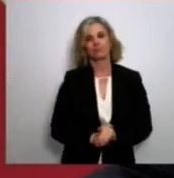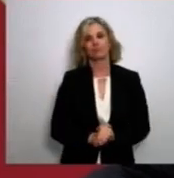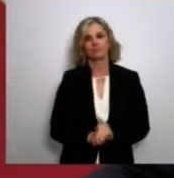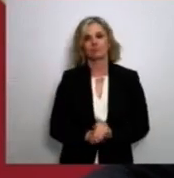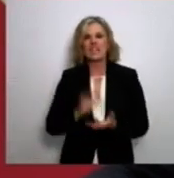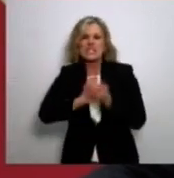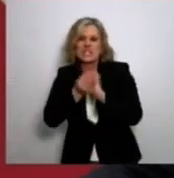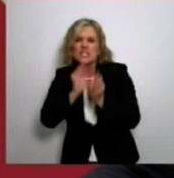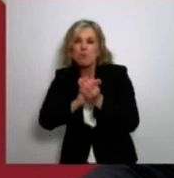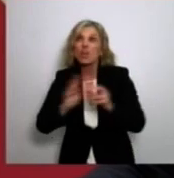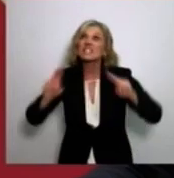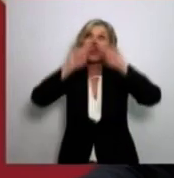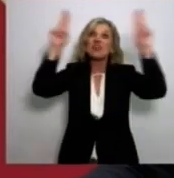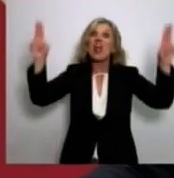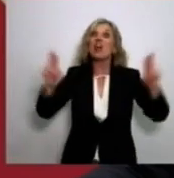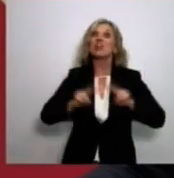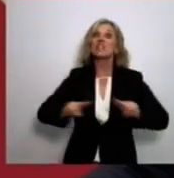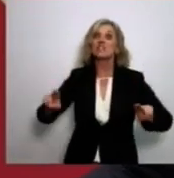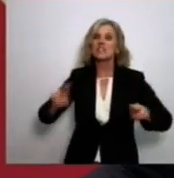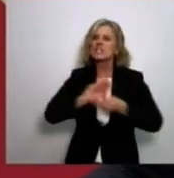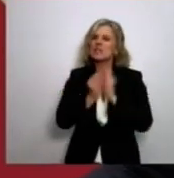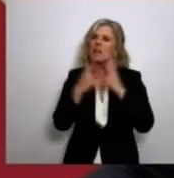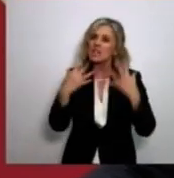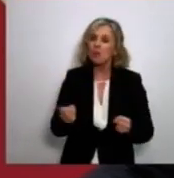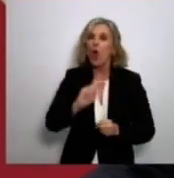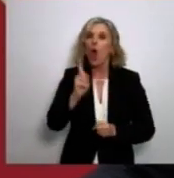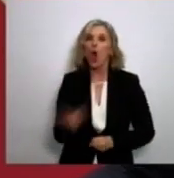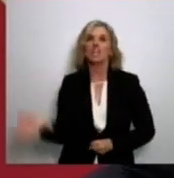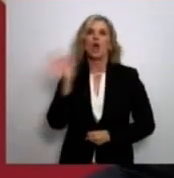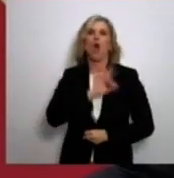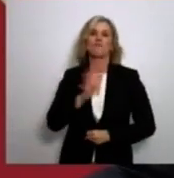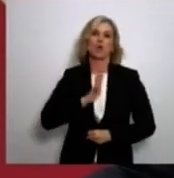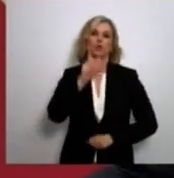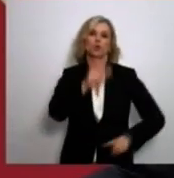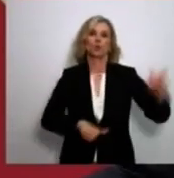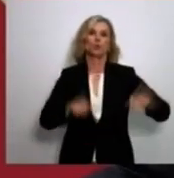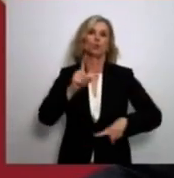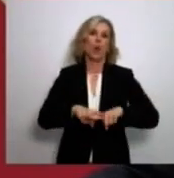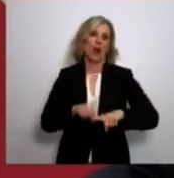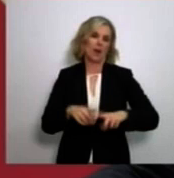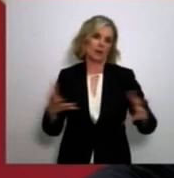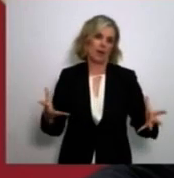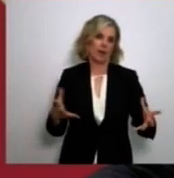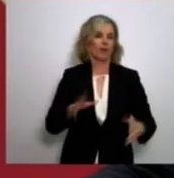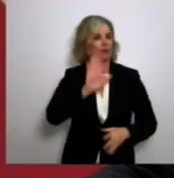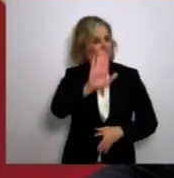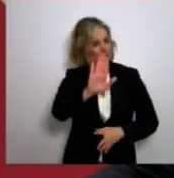διαφόρων συμμοριών, διεθνών συμμοριών και όχι υπέρ του Έλληνα. Και επειδή ξέρουν ότι κάποια στιγμή ο Έλληνας θα